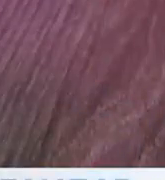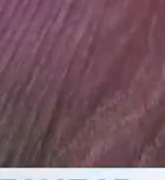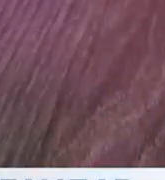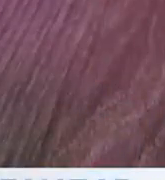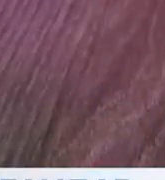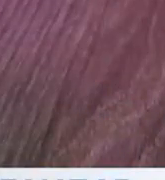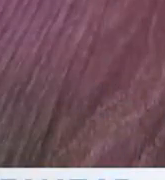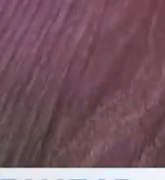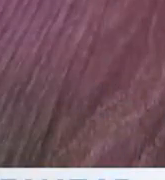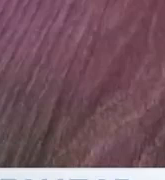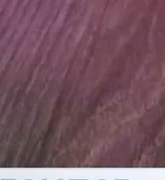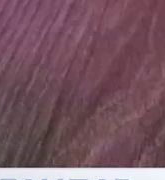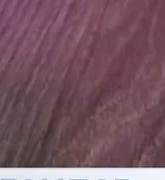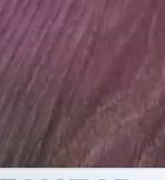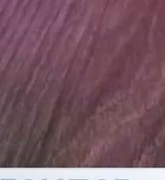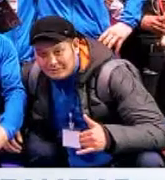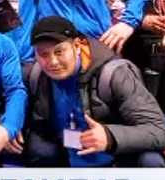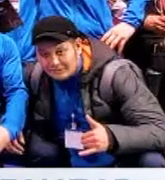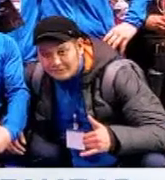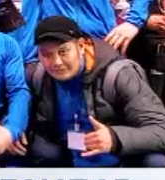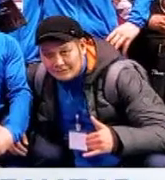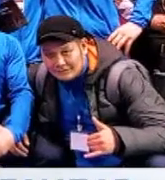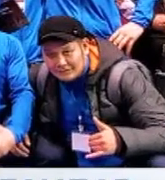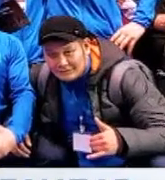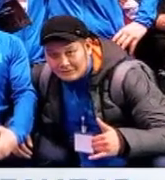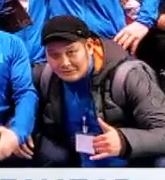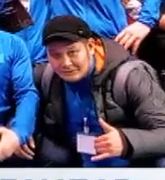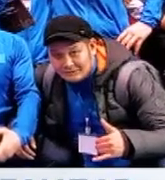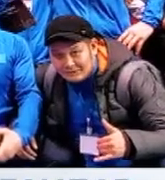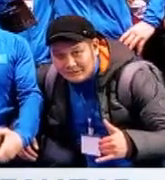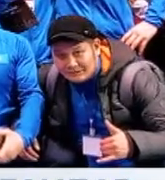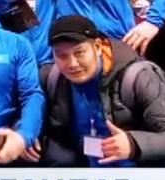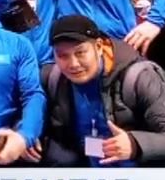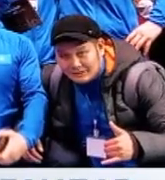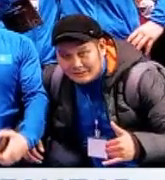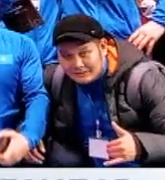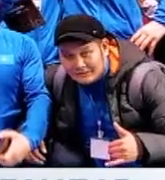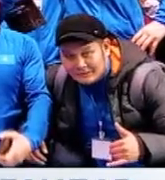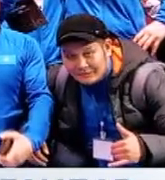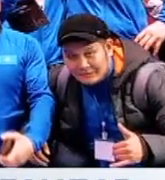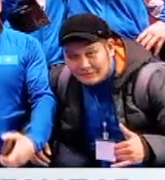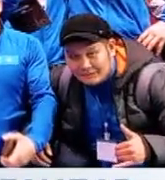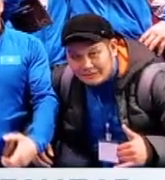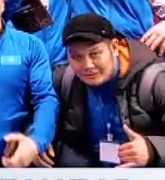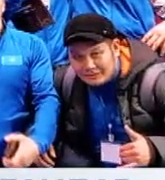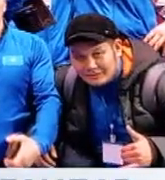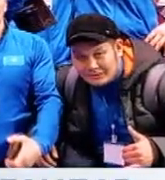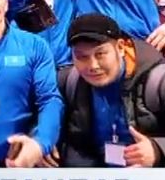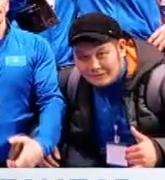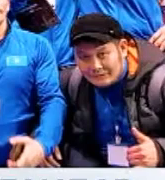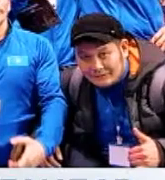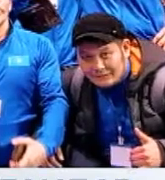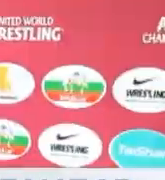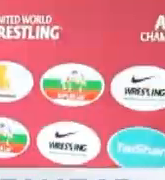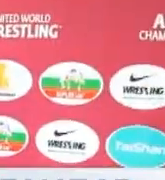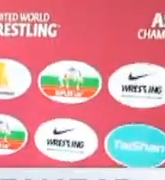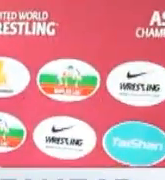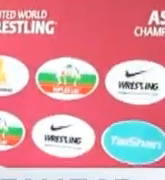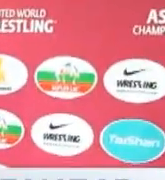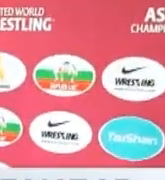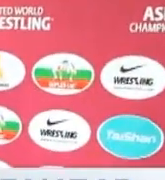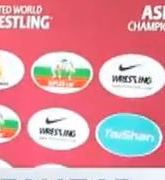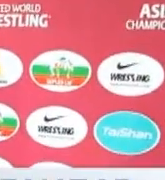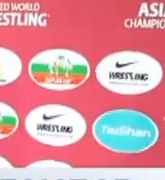мен қыздар 2-ші жыл қатарынан Азияда үздік екенін дәлелдеді. Енді Қазақстан 42 айында греплингтен әлем чемпионатын қабылдайды.